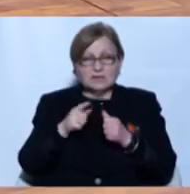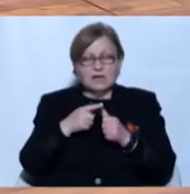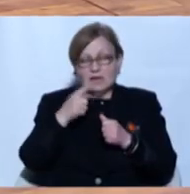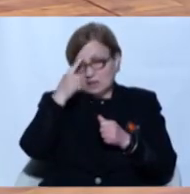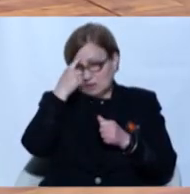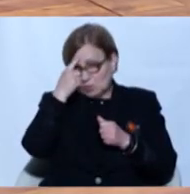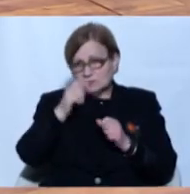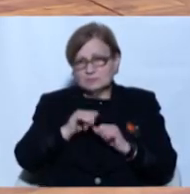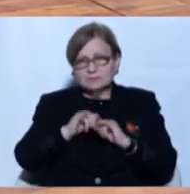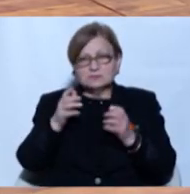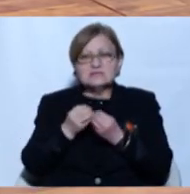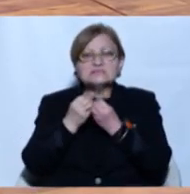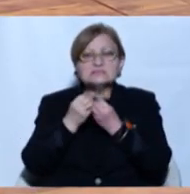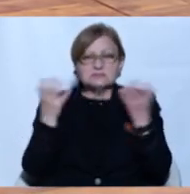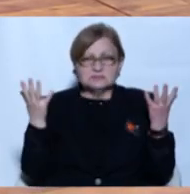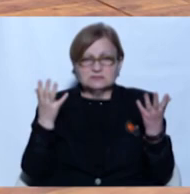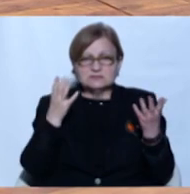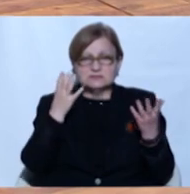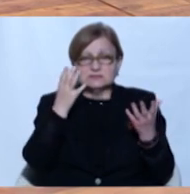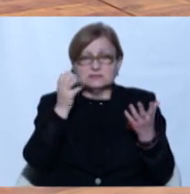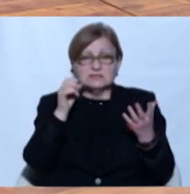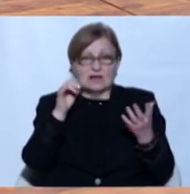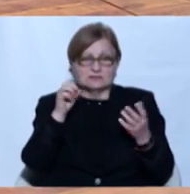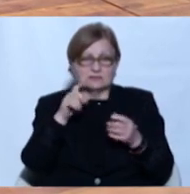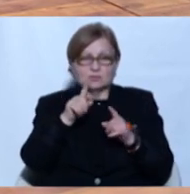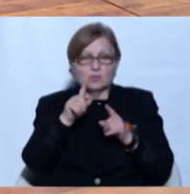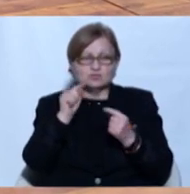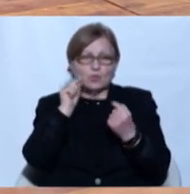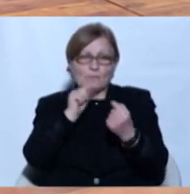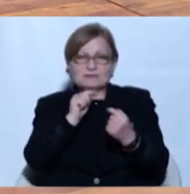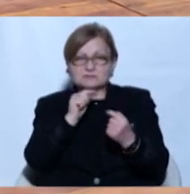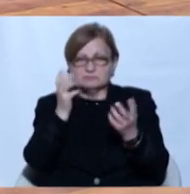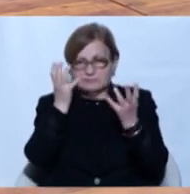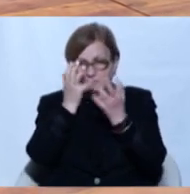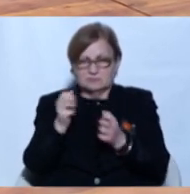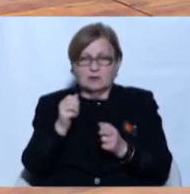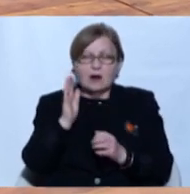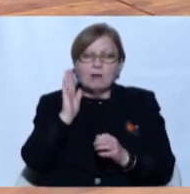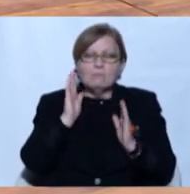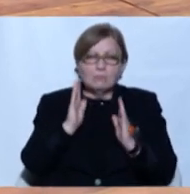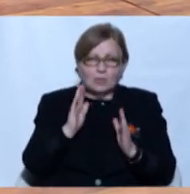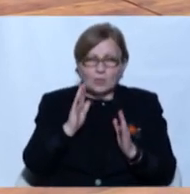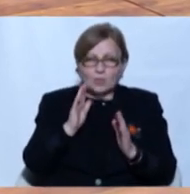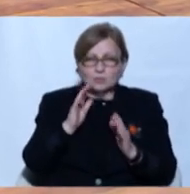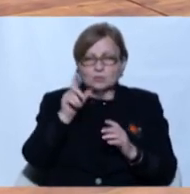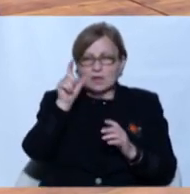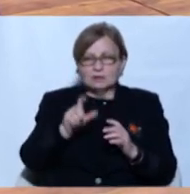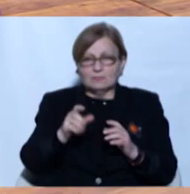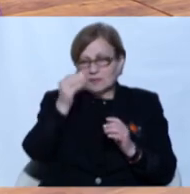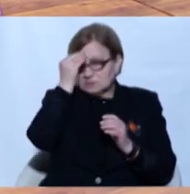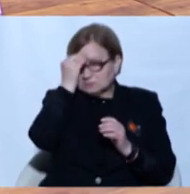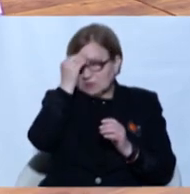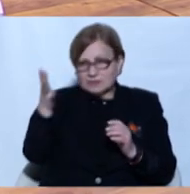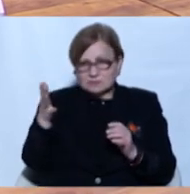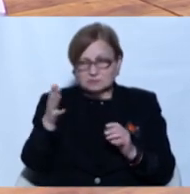გონების სინათლეს, რაც უპირისპირდება სიბნელეს. ეს და მხოლოდ განათლებულ ადამიანს, გონებით ნათელ ადამიანს